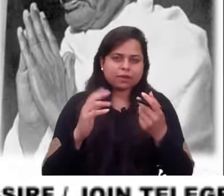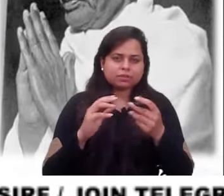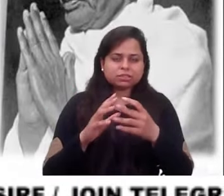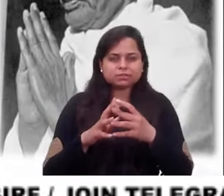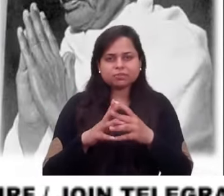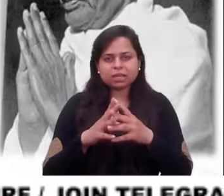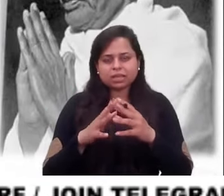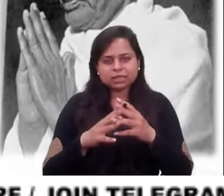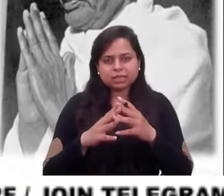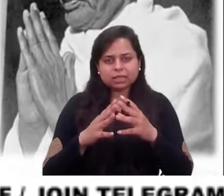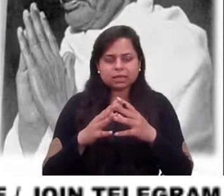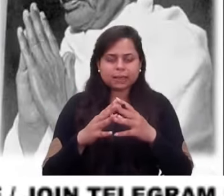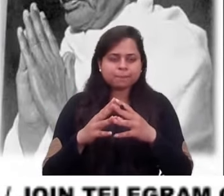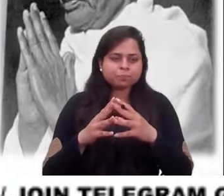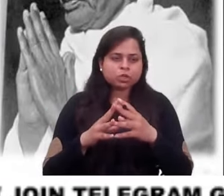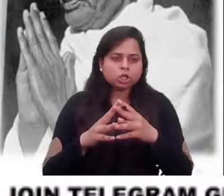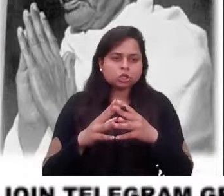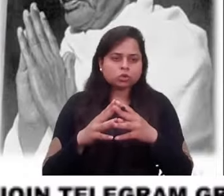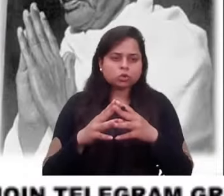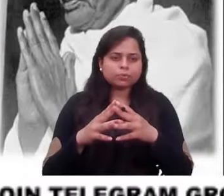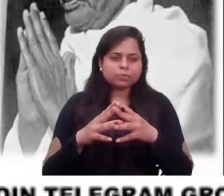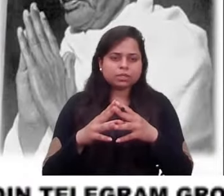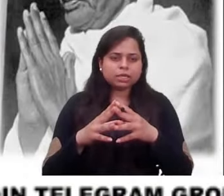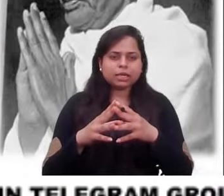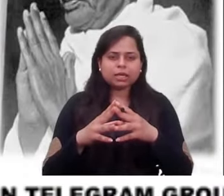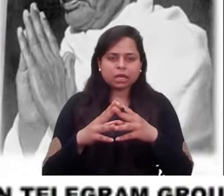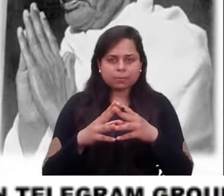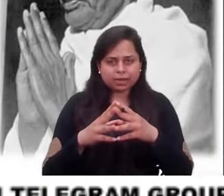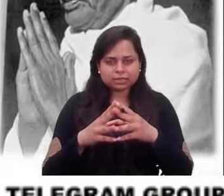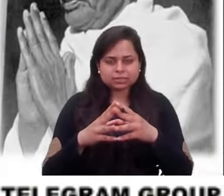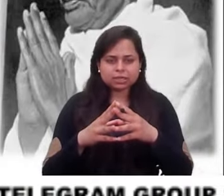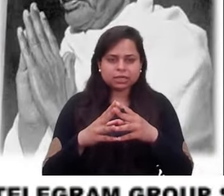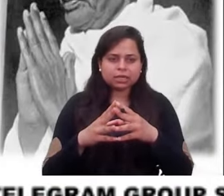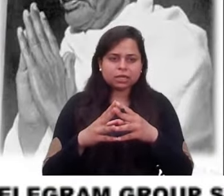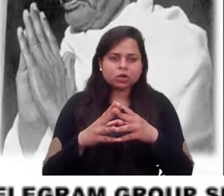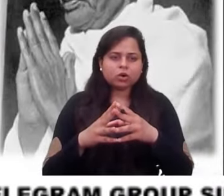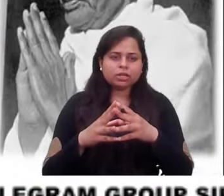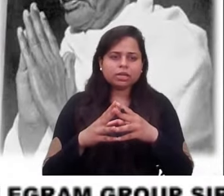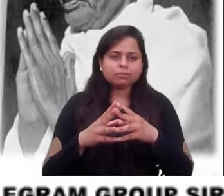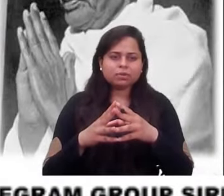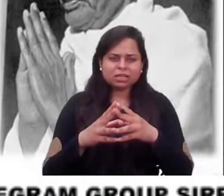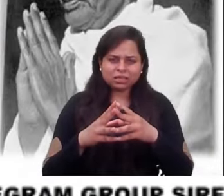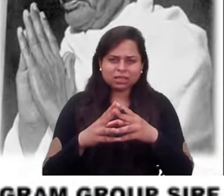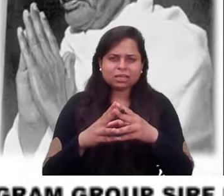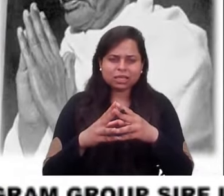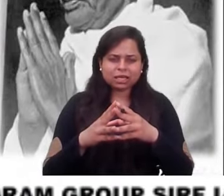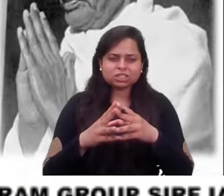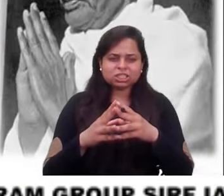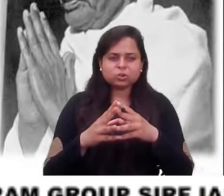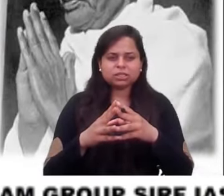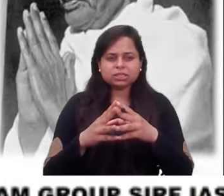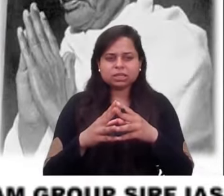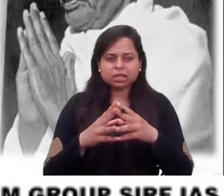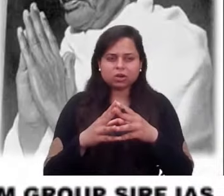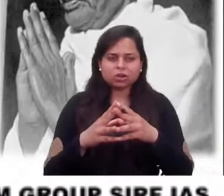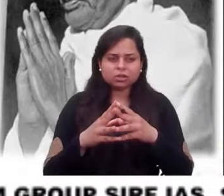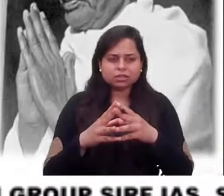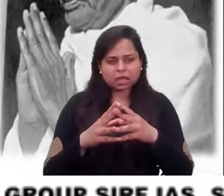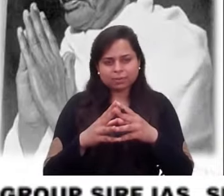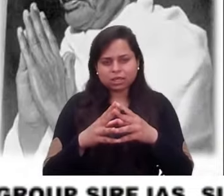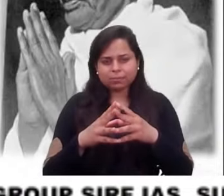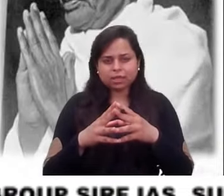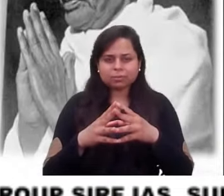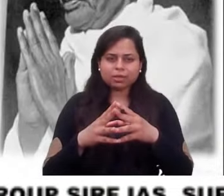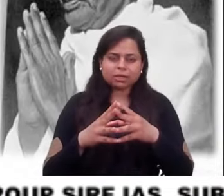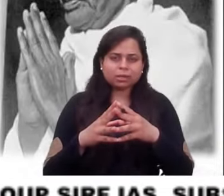संस्कृत से ही निकली तो यह हमारी और और